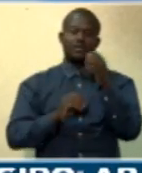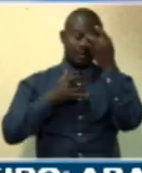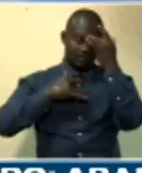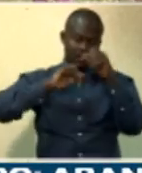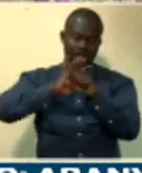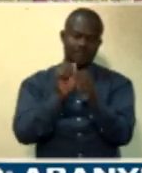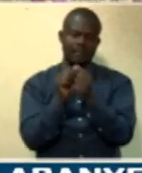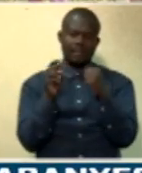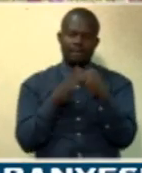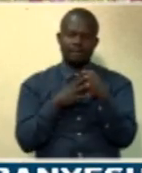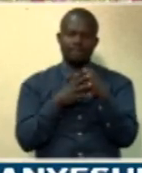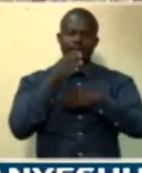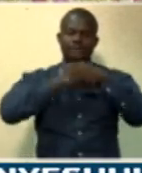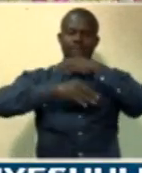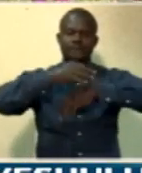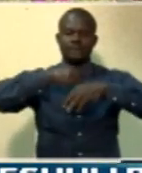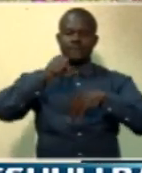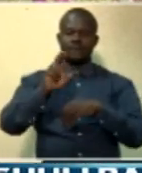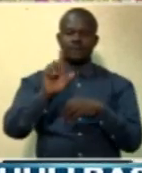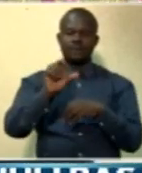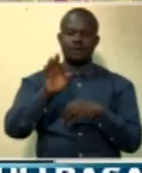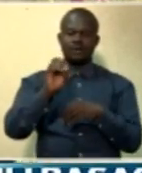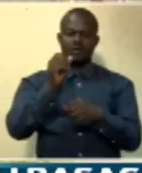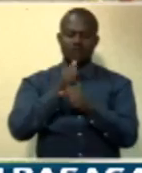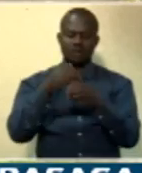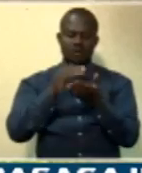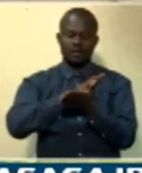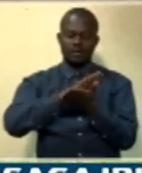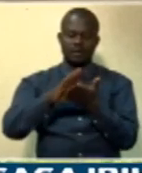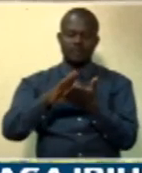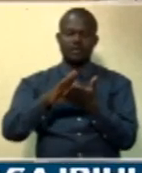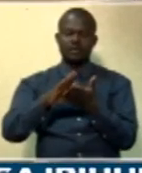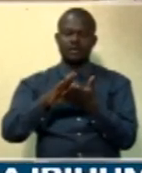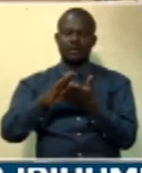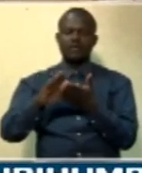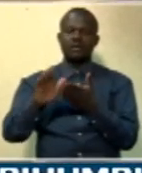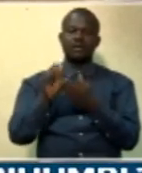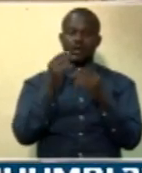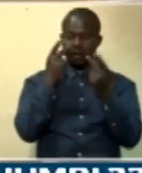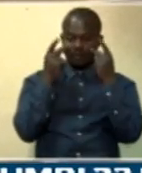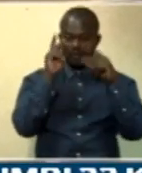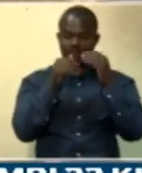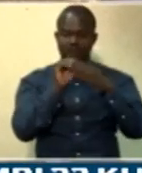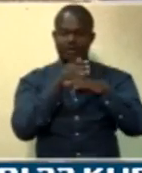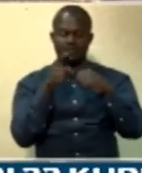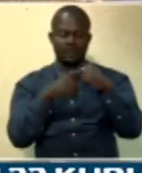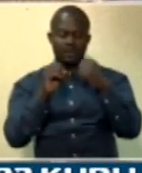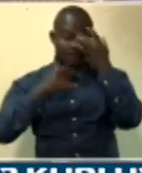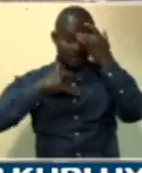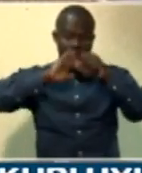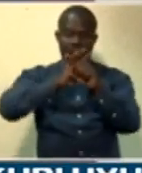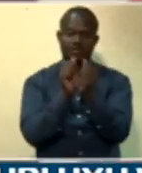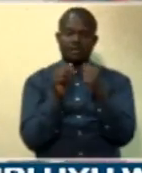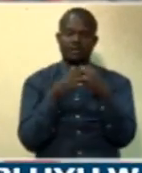COVID-19. Uruganda rwa Surufo rukora ibikoresho by'isuku, ahabonetse abantu barenga 60 banduye COVID-19,